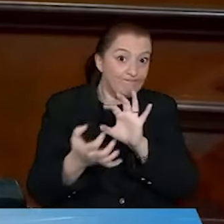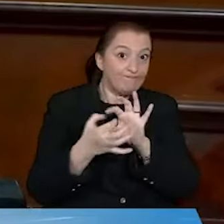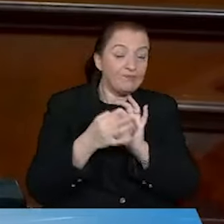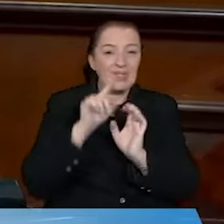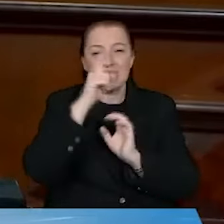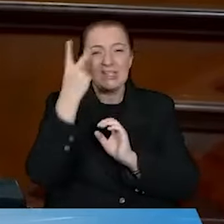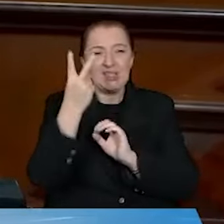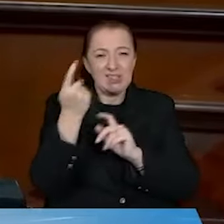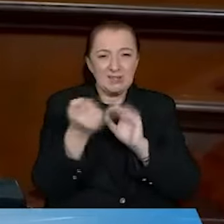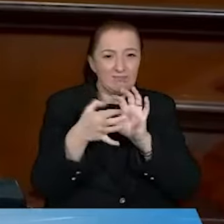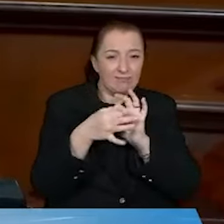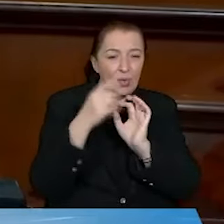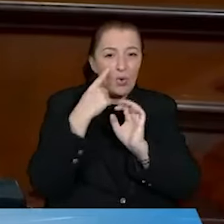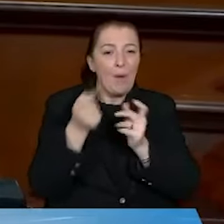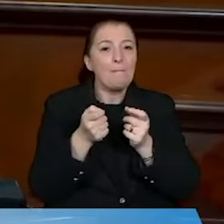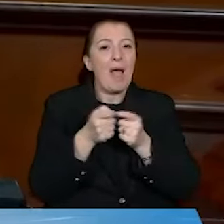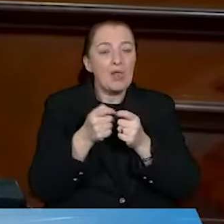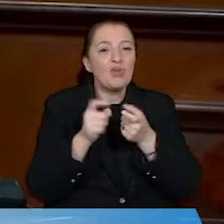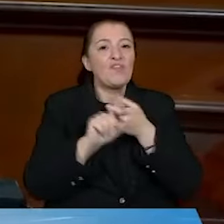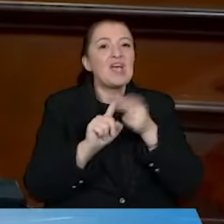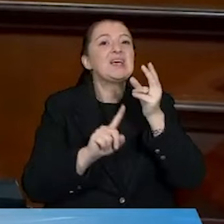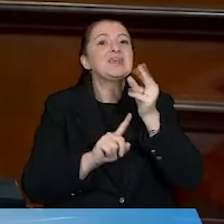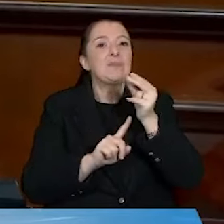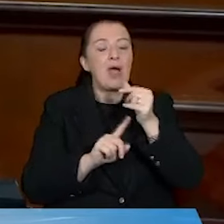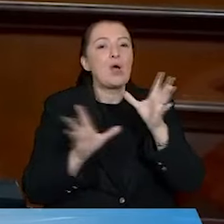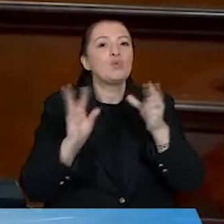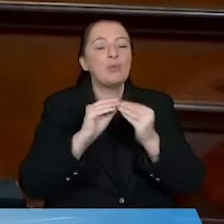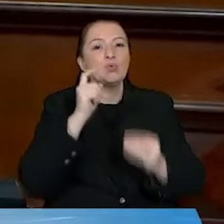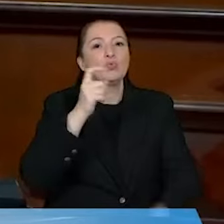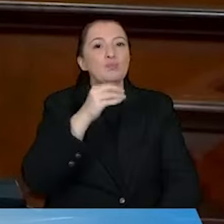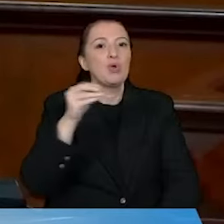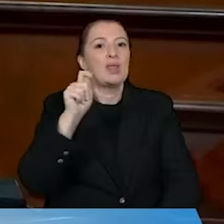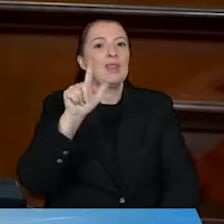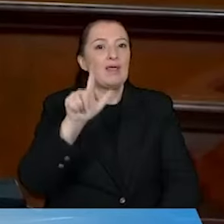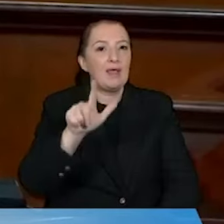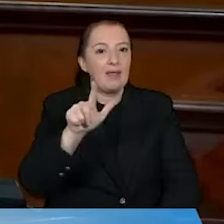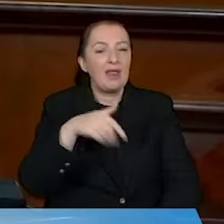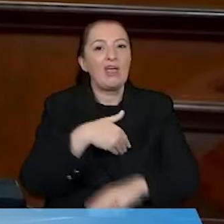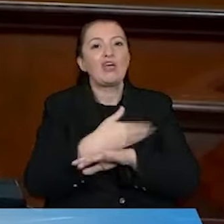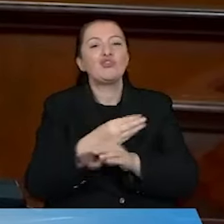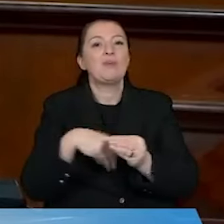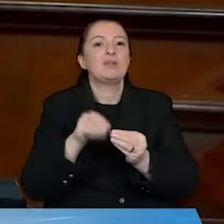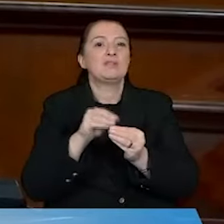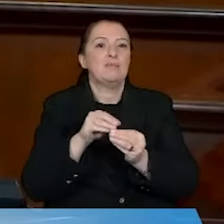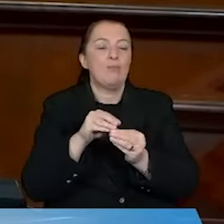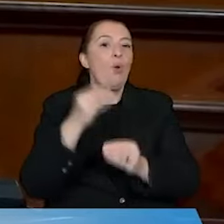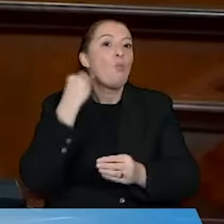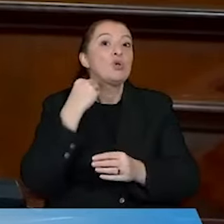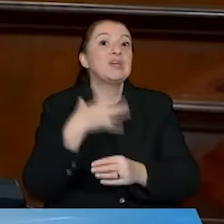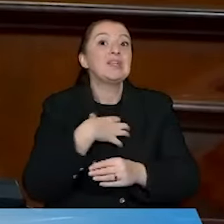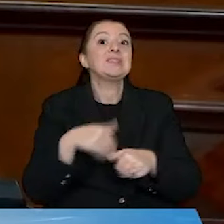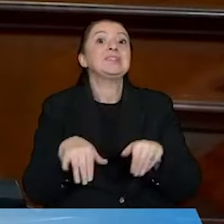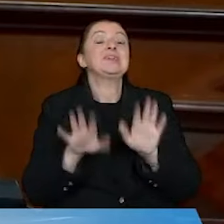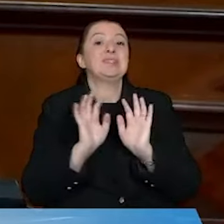sadece iki iştirak Beltur ve İsfalt toplamda 9 milyon TL gecikme zammı ödeyecek. Borcun kendisi değil,